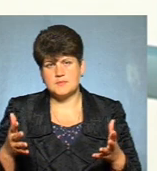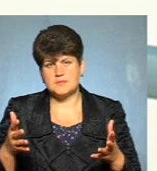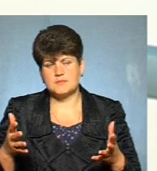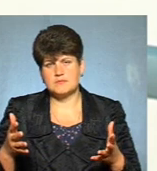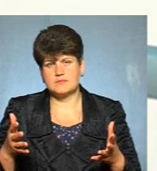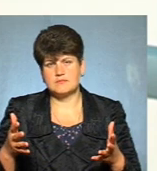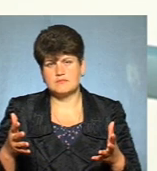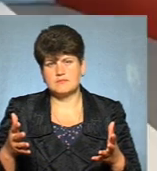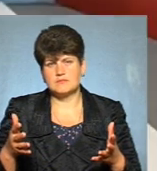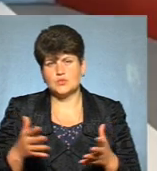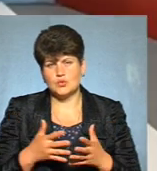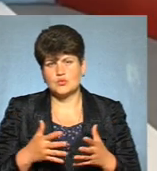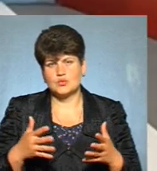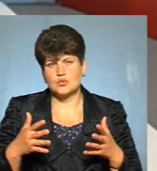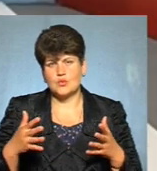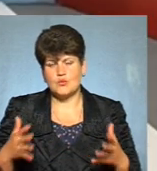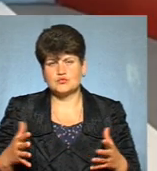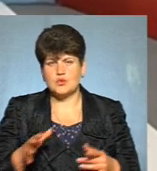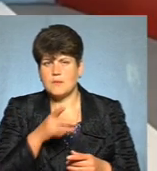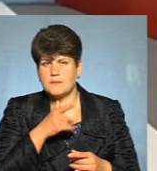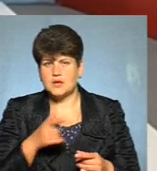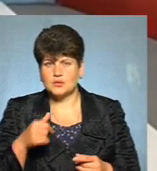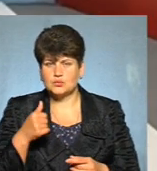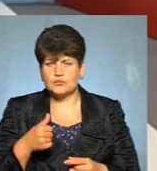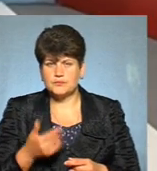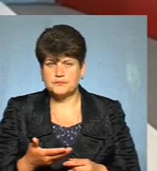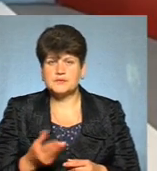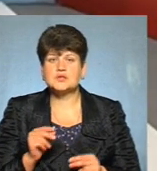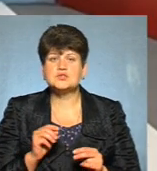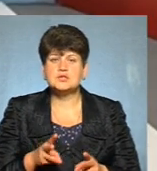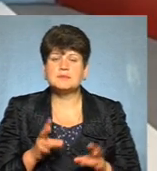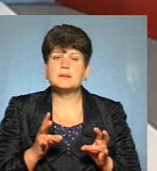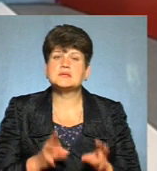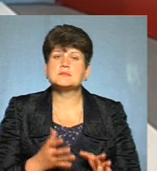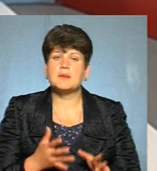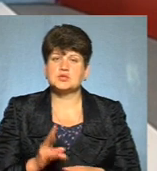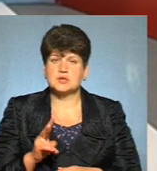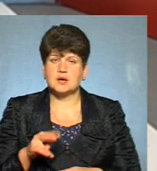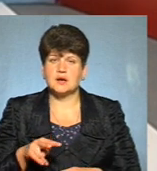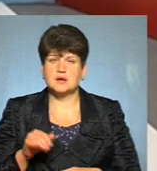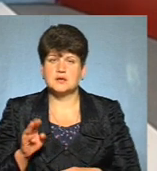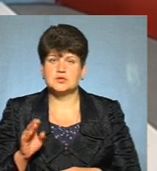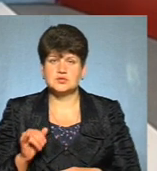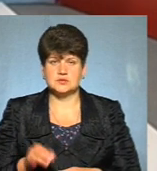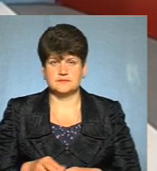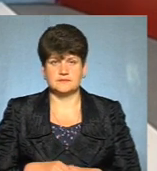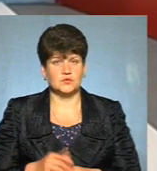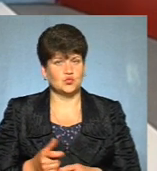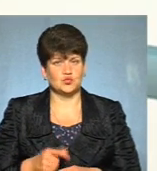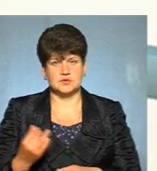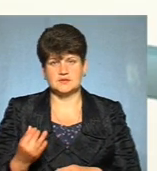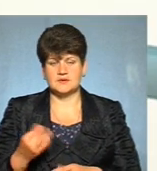протягом довшого періоду року. Чим небезпечні кліщі? Дуже цікаве питання.